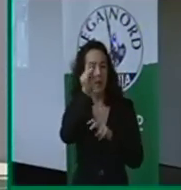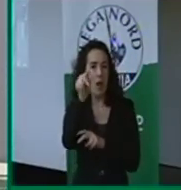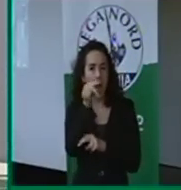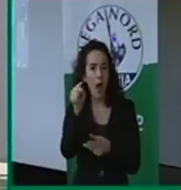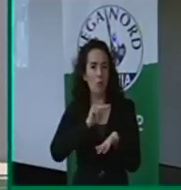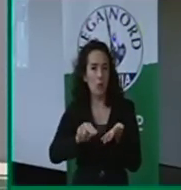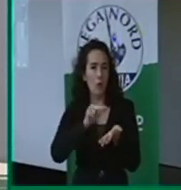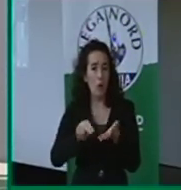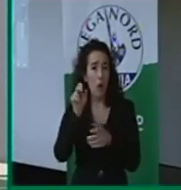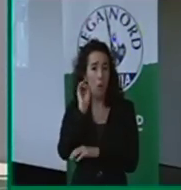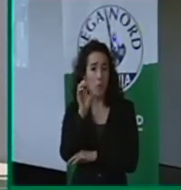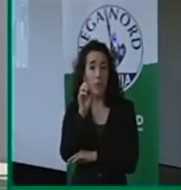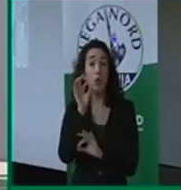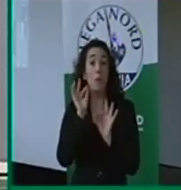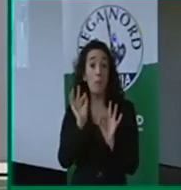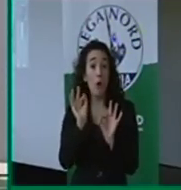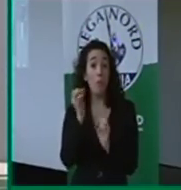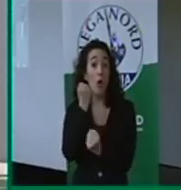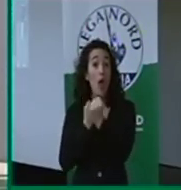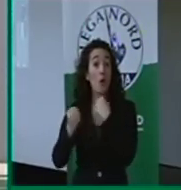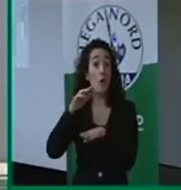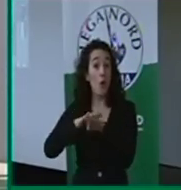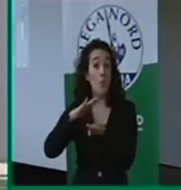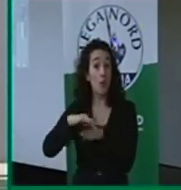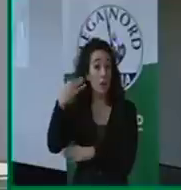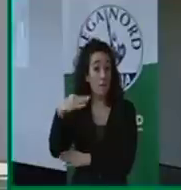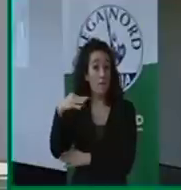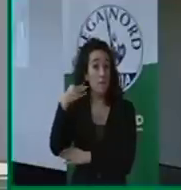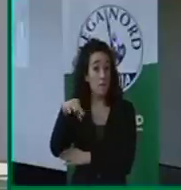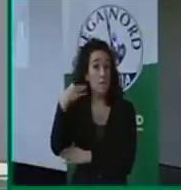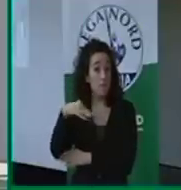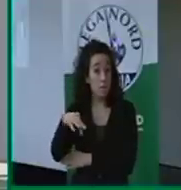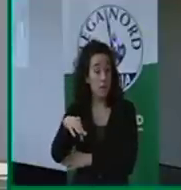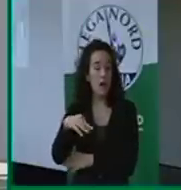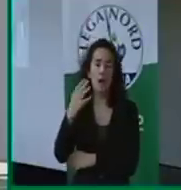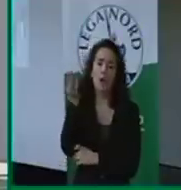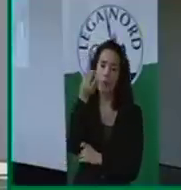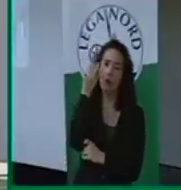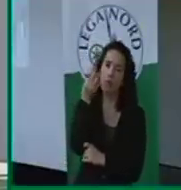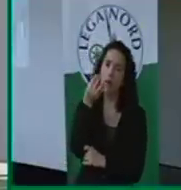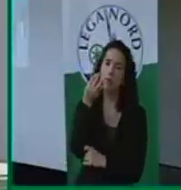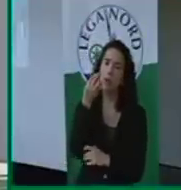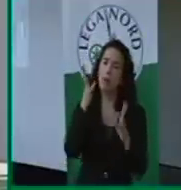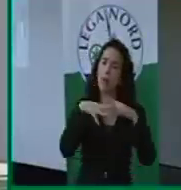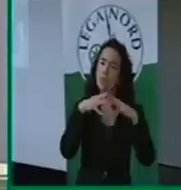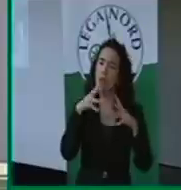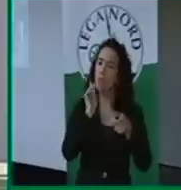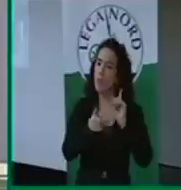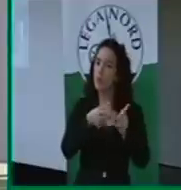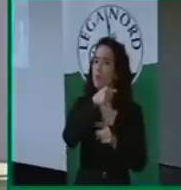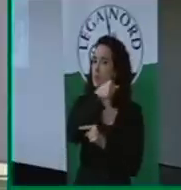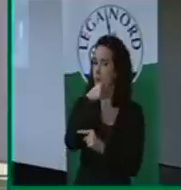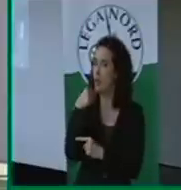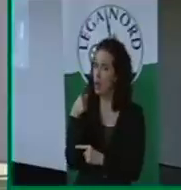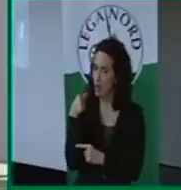straordinari economisti però servono anche delle battaglie politiche a volte per valorizzare lo straordinario lavoro